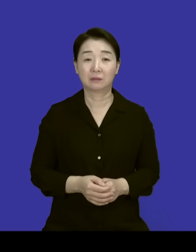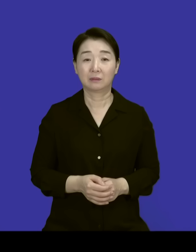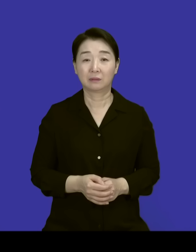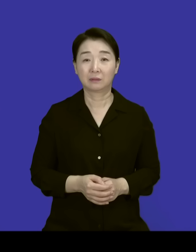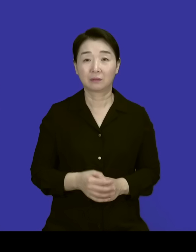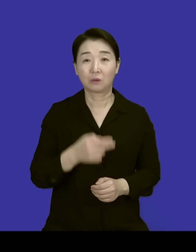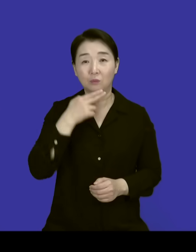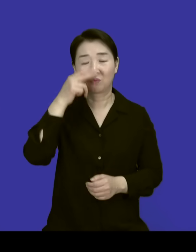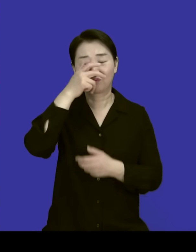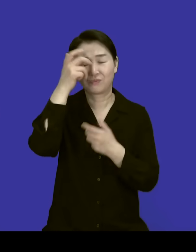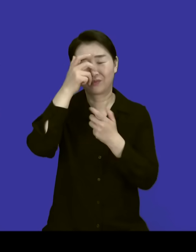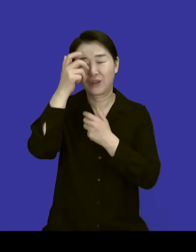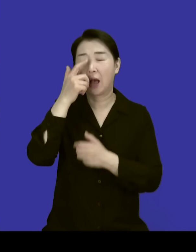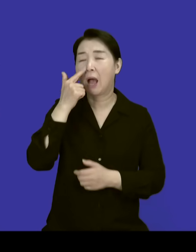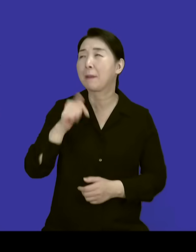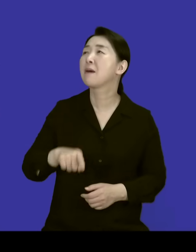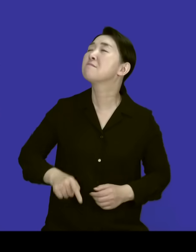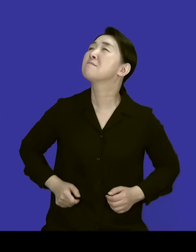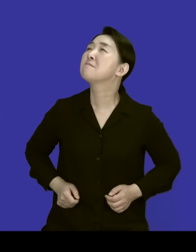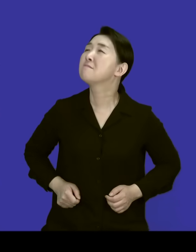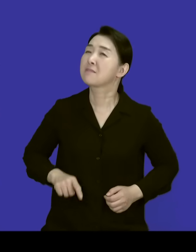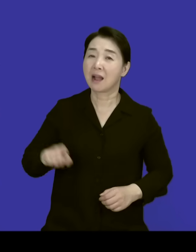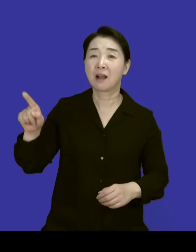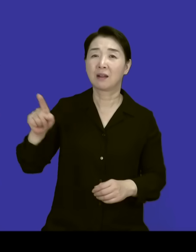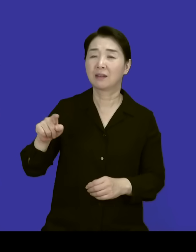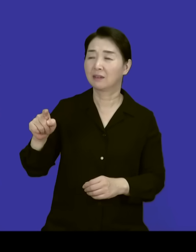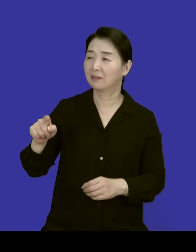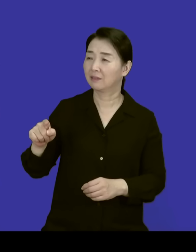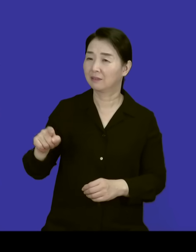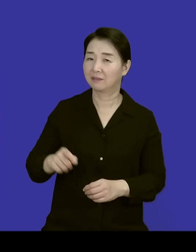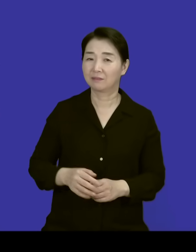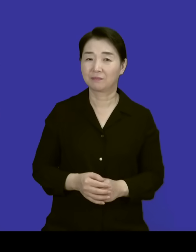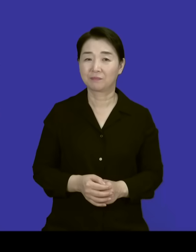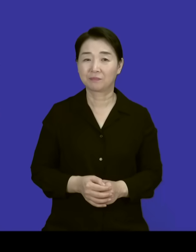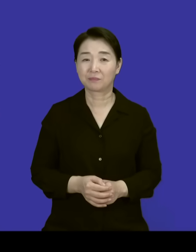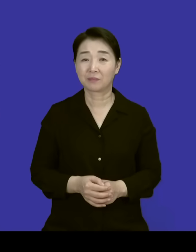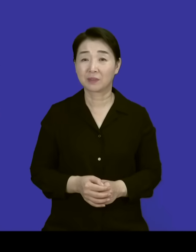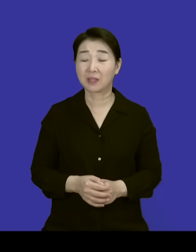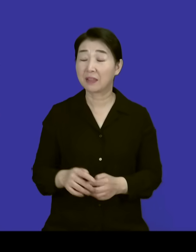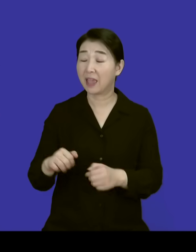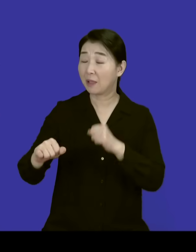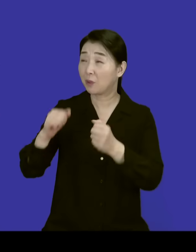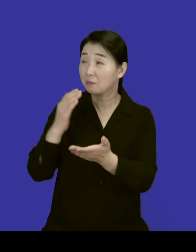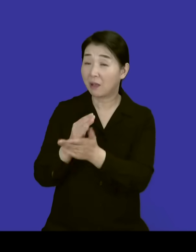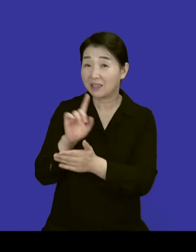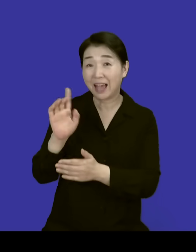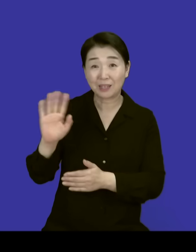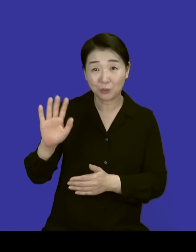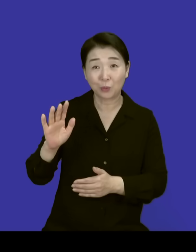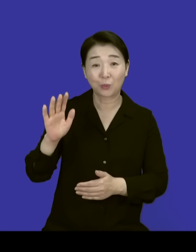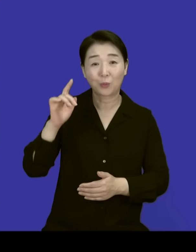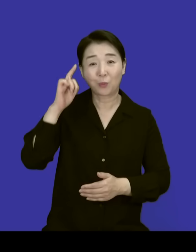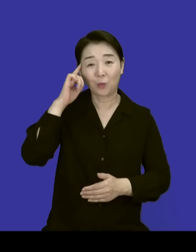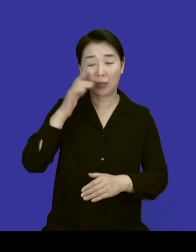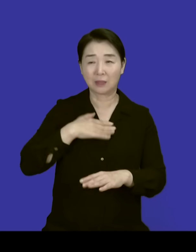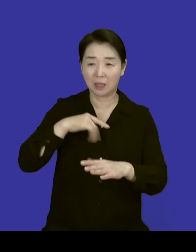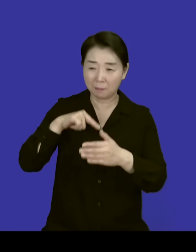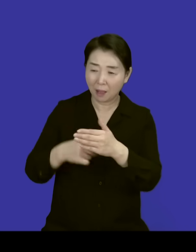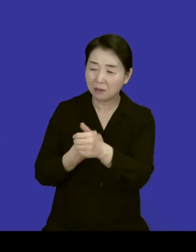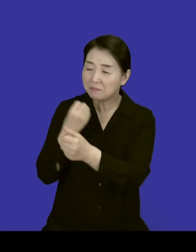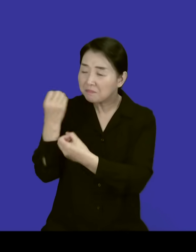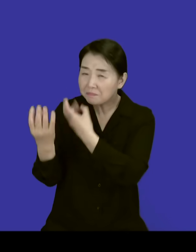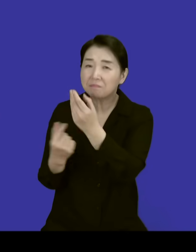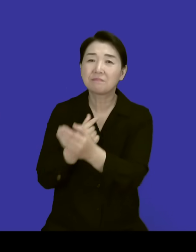단판지로 올라온 것 같아요. 제가 아버지한테. 나한테 이러지 마라. 아니 이러지 마라가 아니고 이제 제 속마음을 한번 얘기해 보고